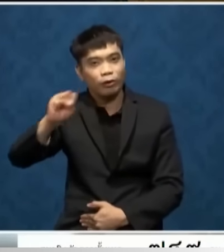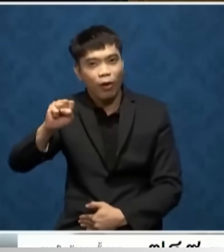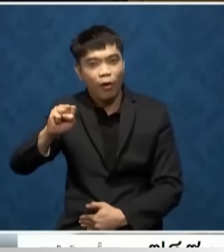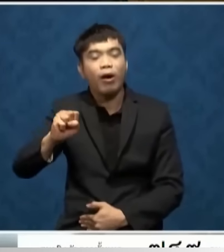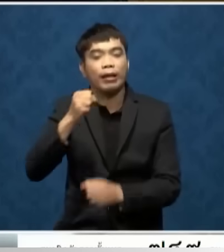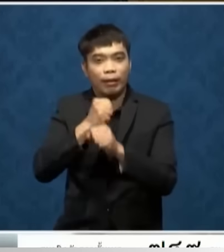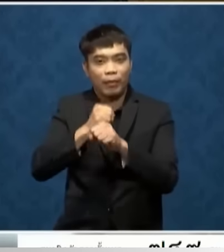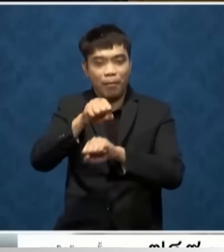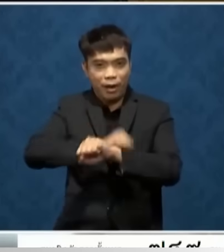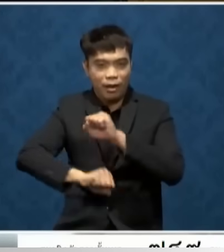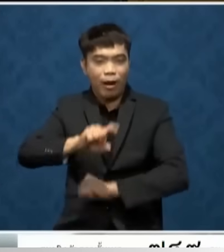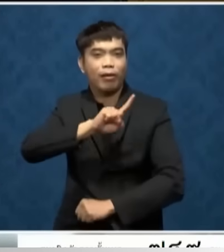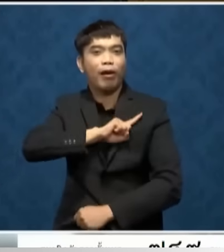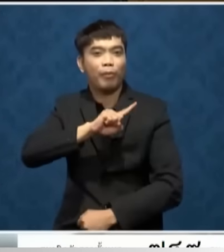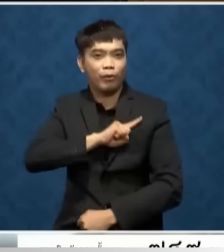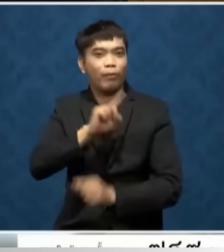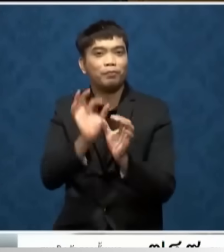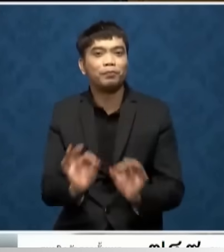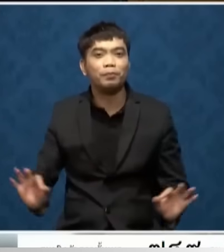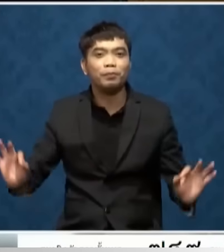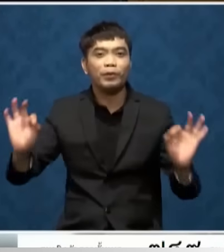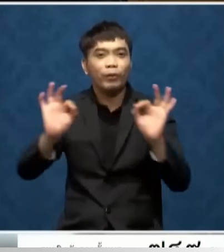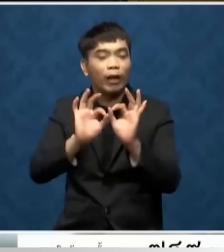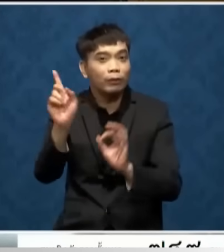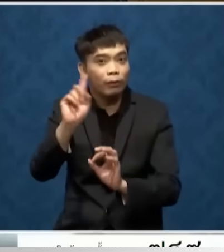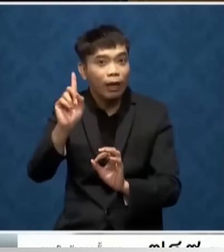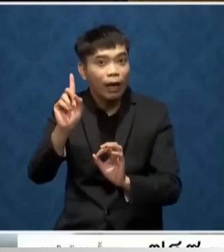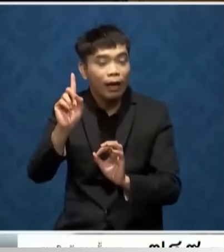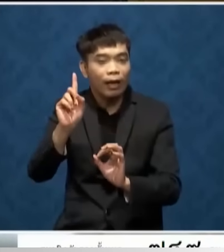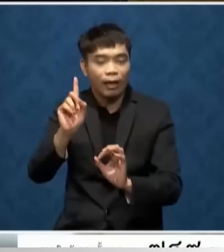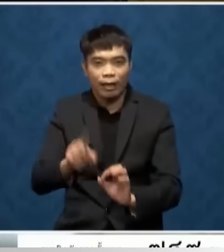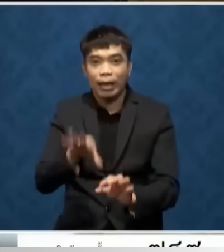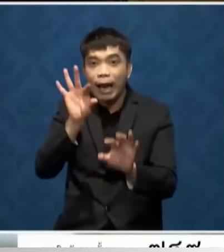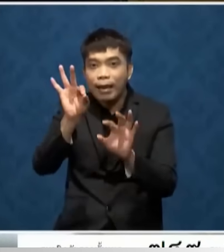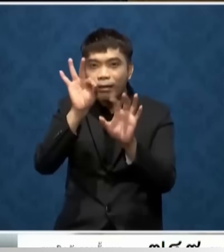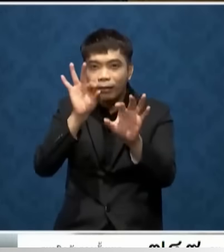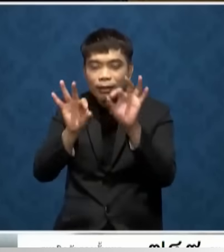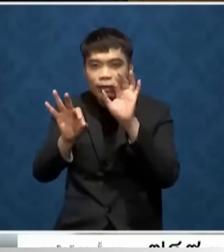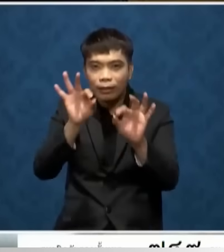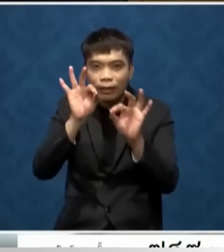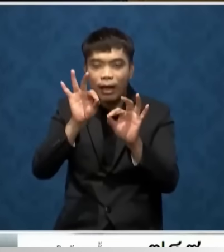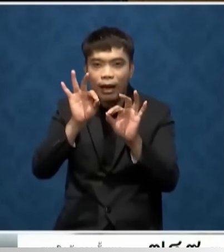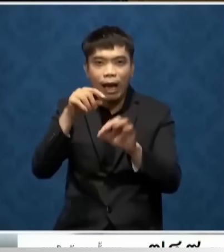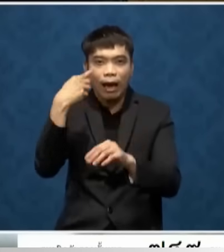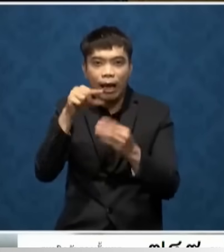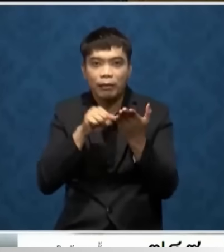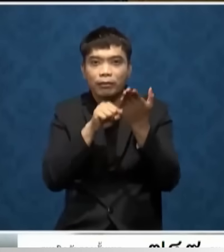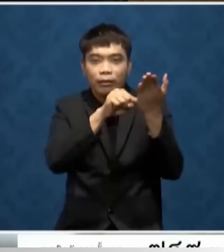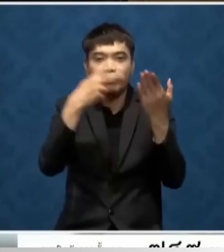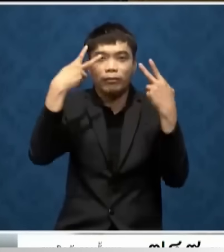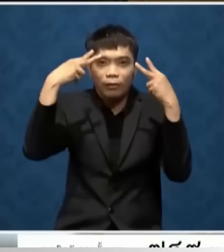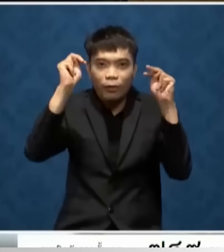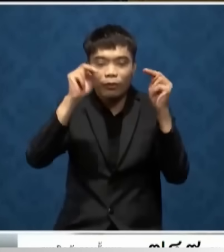คัญนั่นก็คือการพิจารณาความเห็นชอบบุคคลที่สมควรได้รับแต่งตั้งให้เป็นนายกรัฐมนต